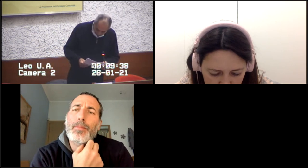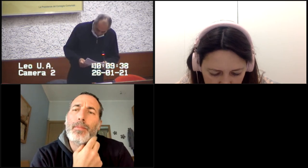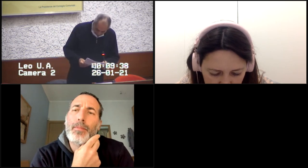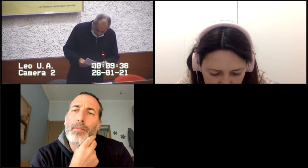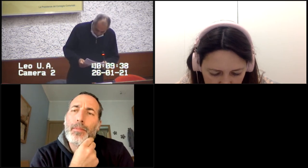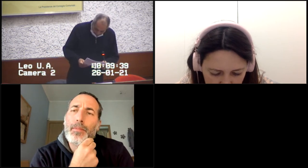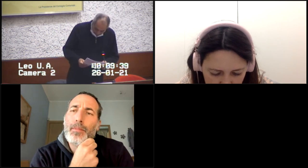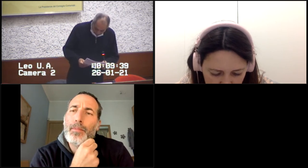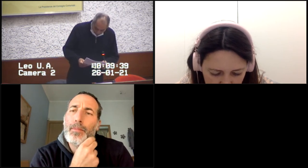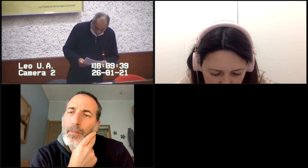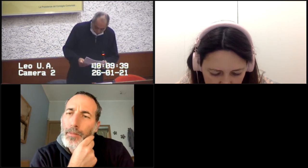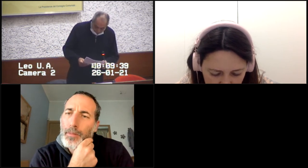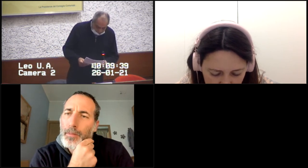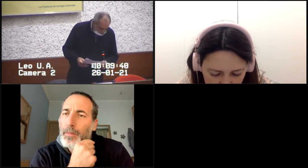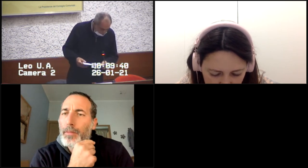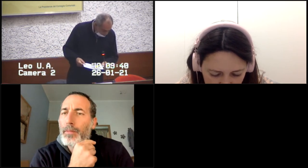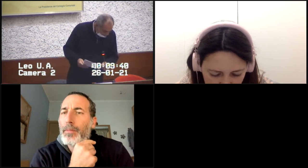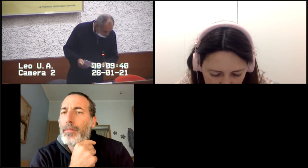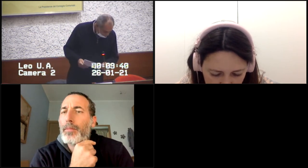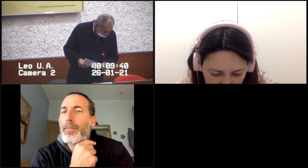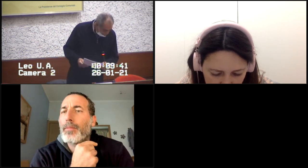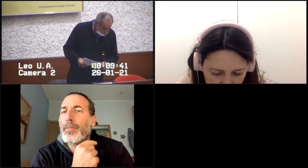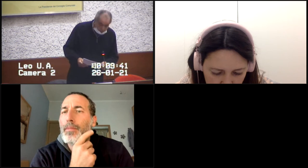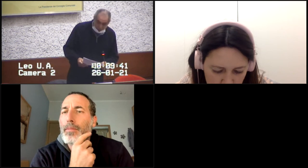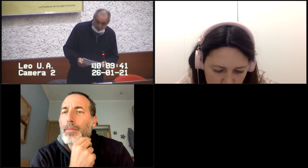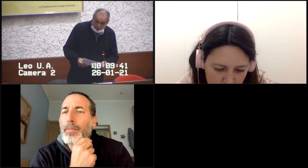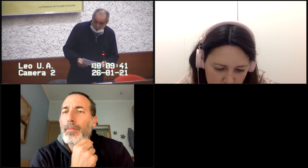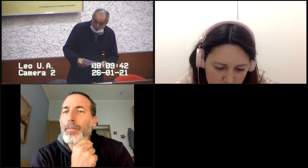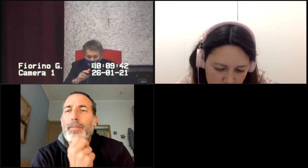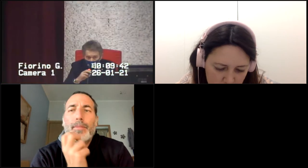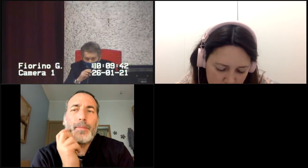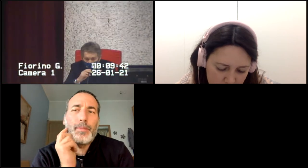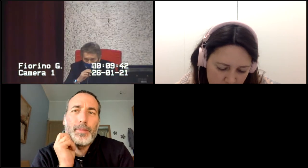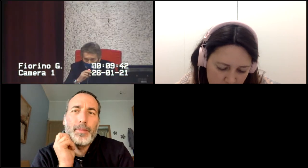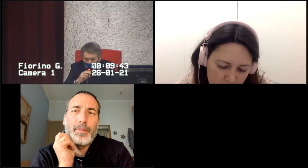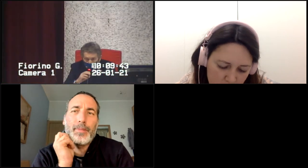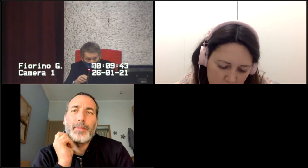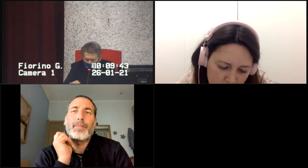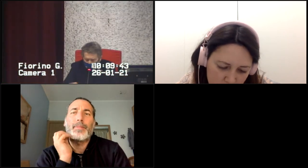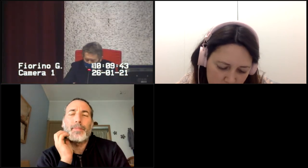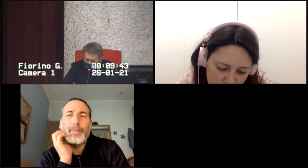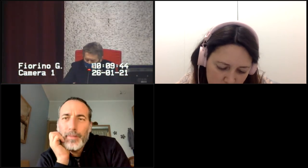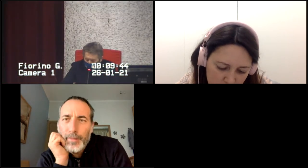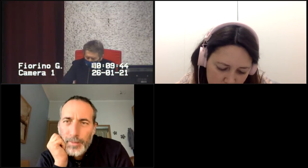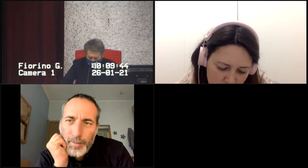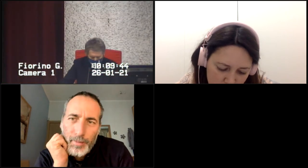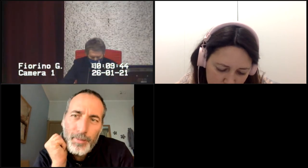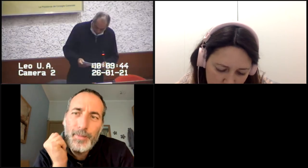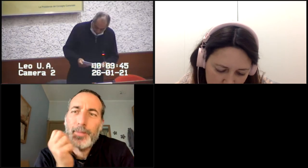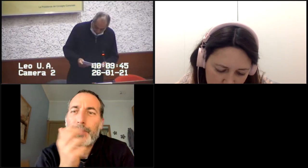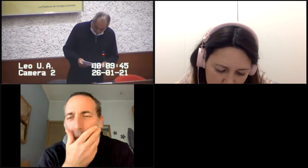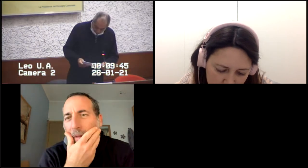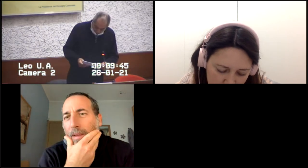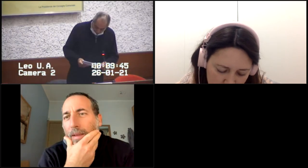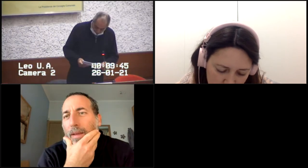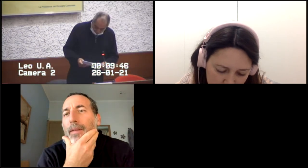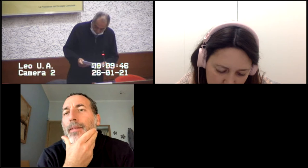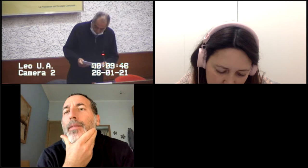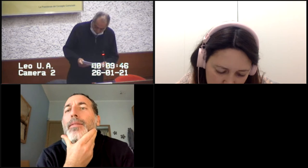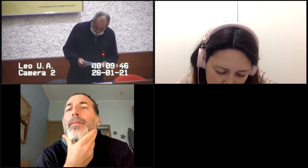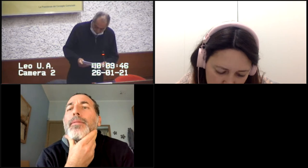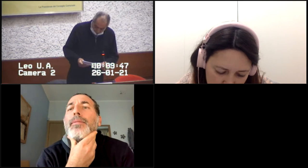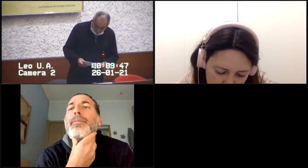Bravissimo. Però non adesso io sono andato a riguardare velocemente la delibera, concludere, signor grazie. Assessore, e non ho